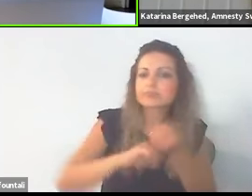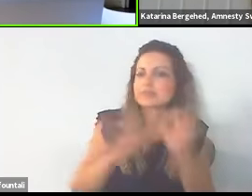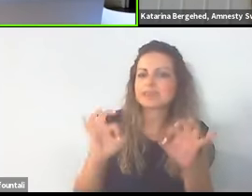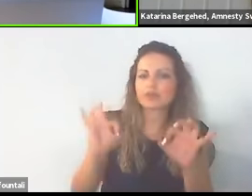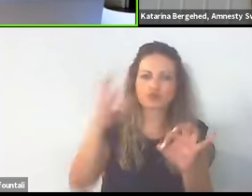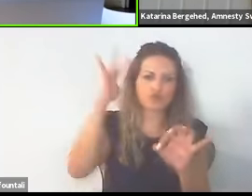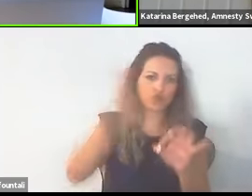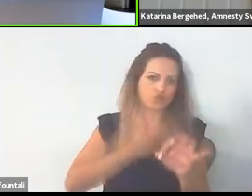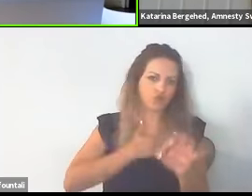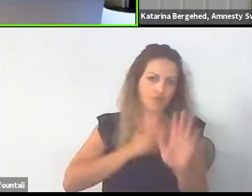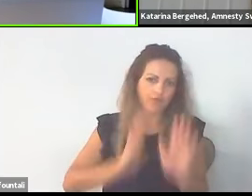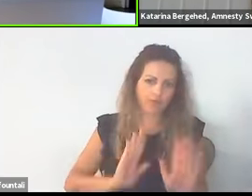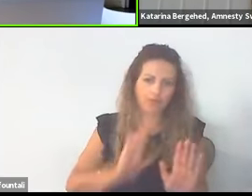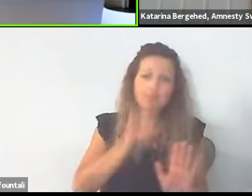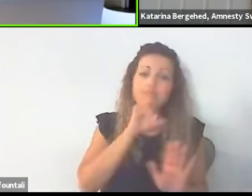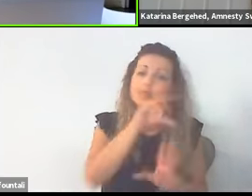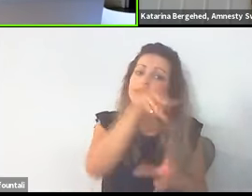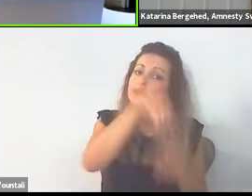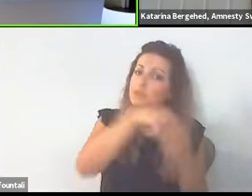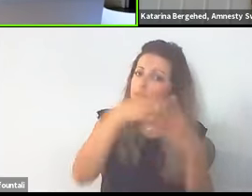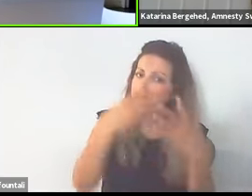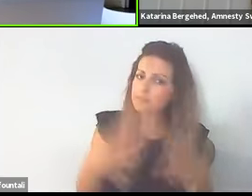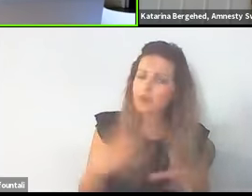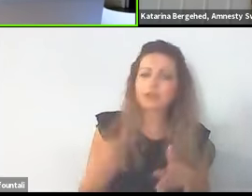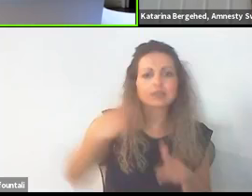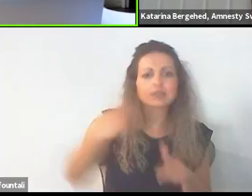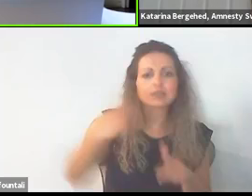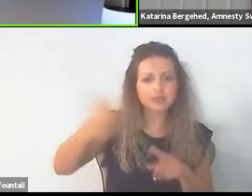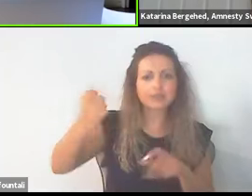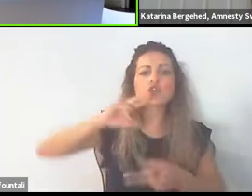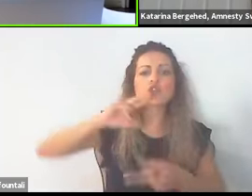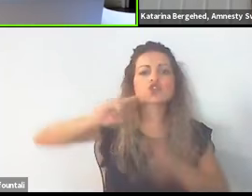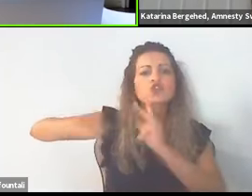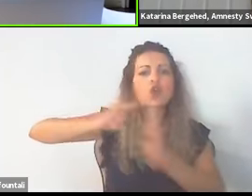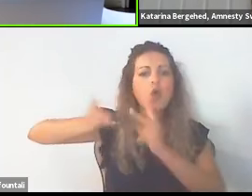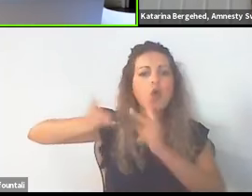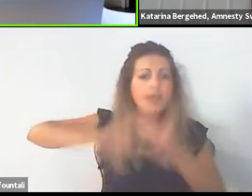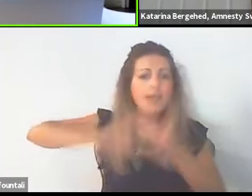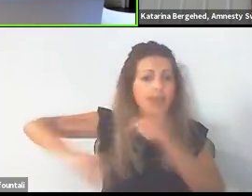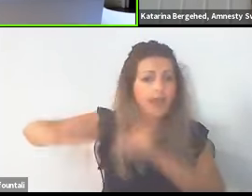ιδιαίτερα σημαντικό, ειδικά αφού είχε επικυρωθεί η σύμβαση της Κωνσταντινούπολης.